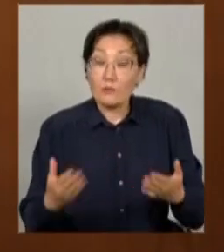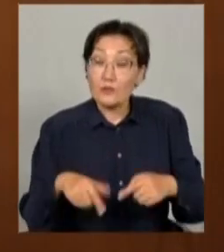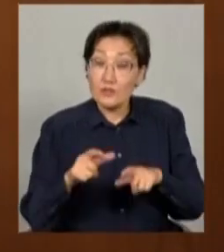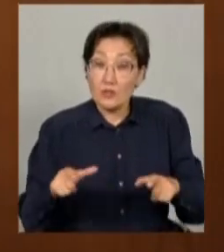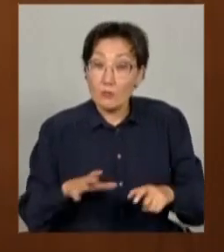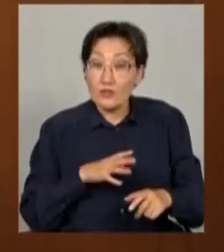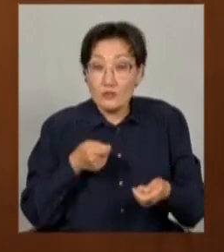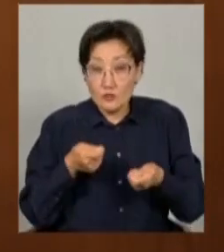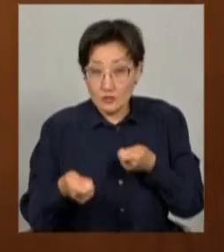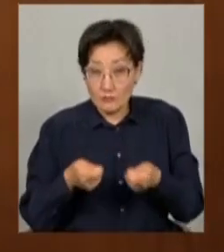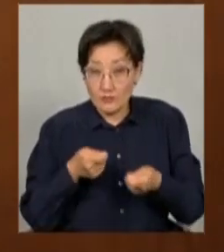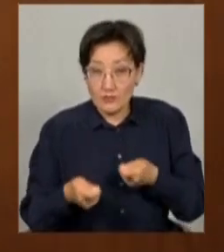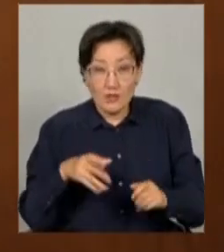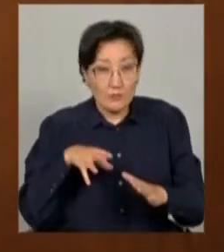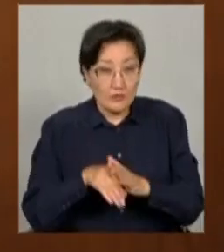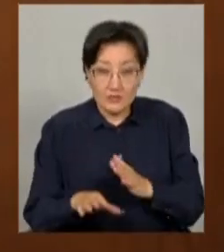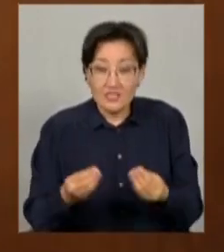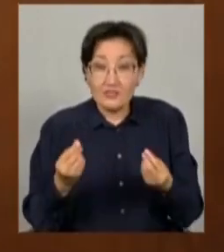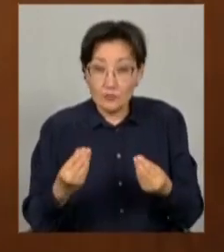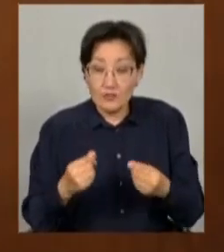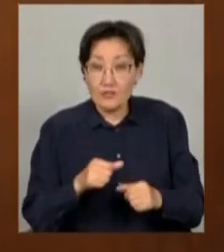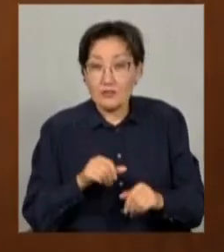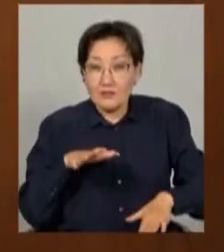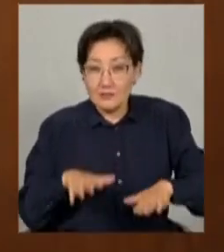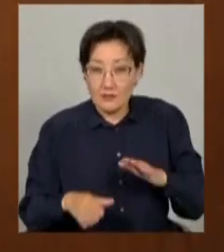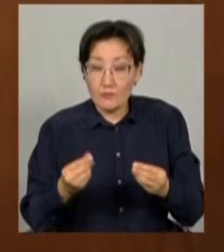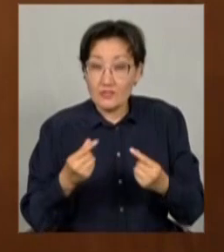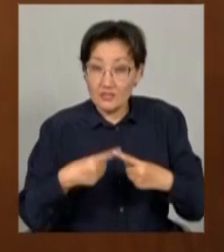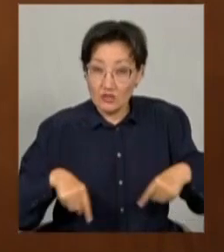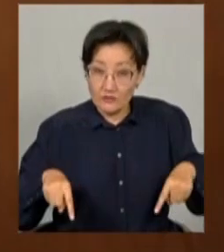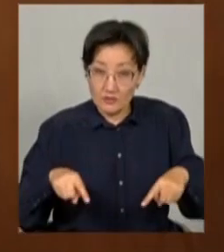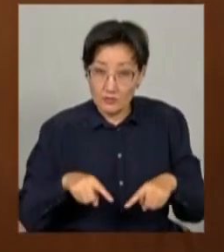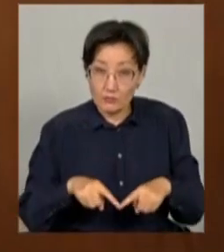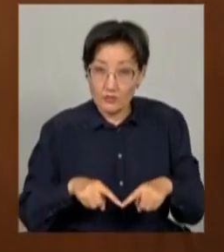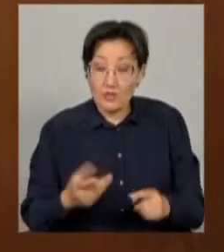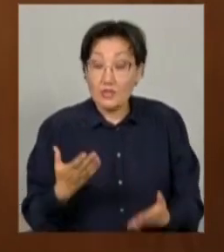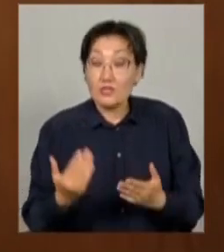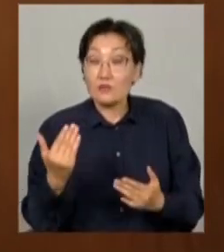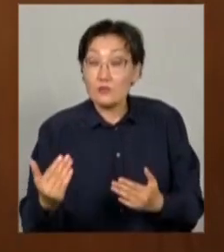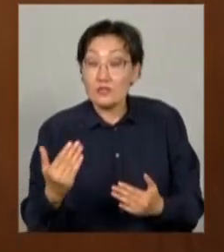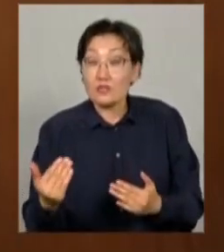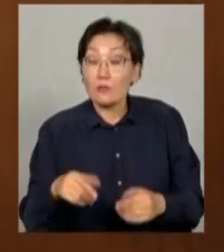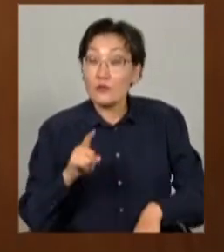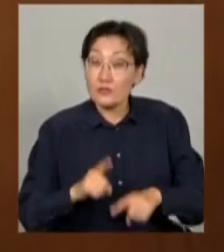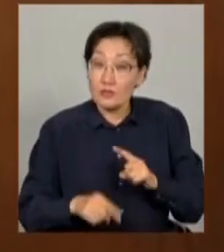быть бдительными и не вкладывать свои сбережения в сомнительные финансовые организации. Если вы и ваши